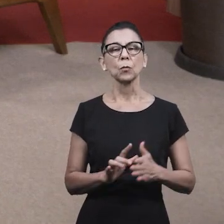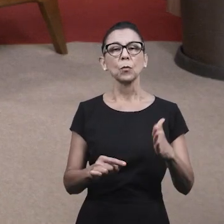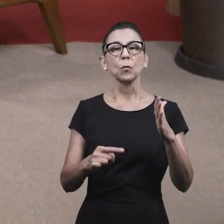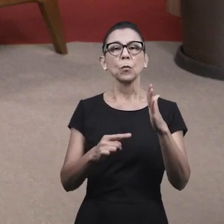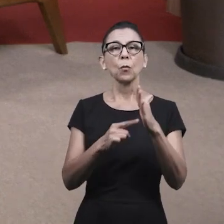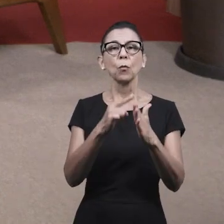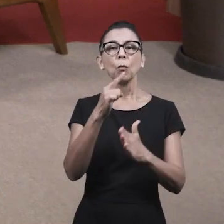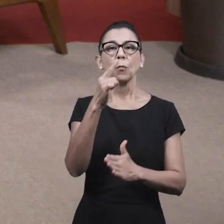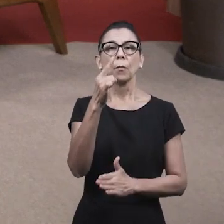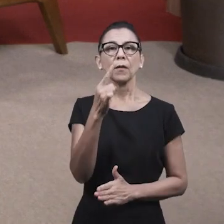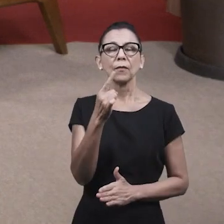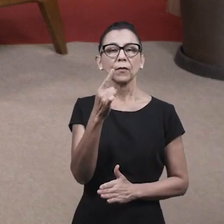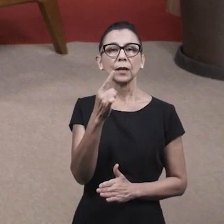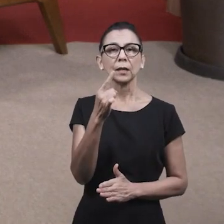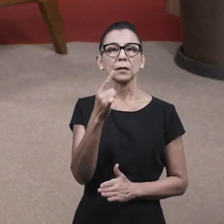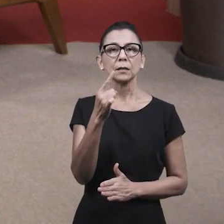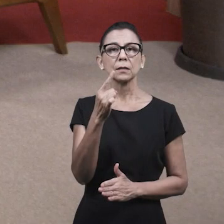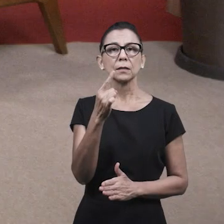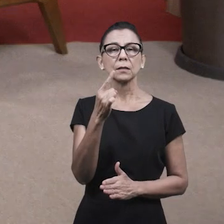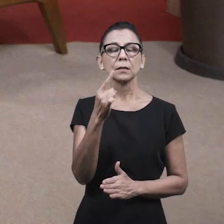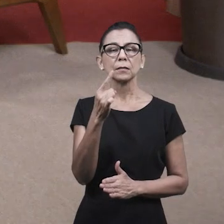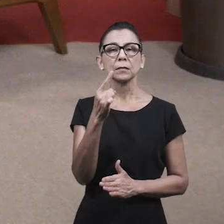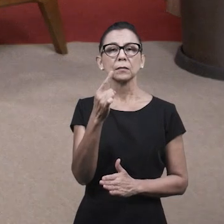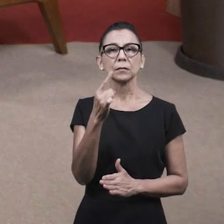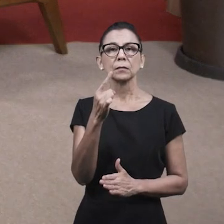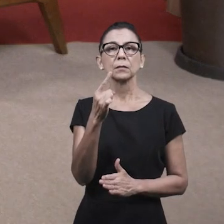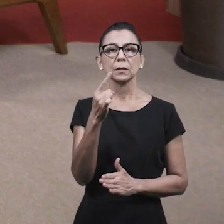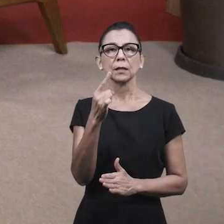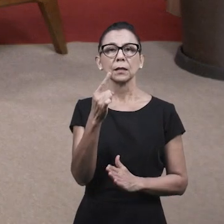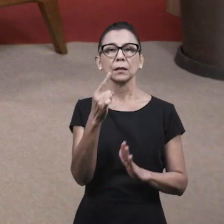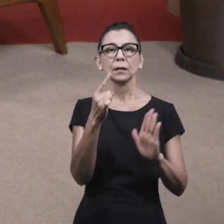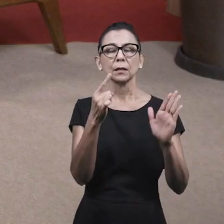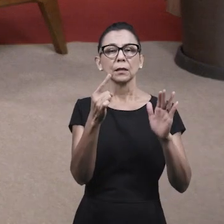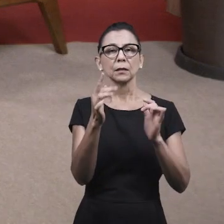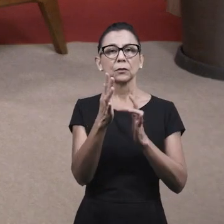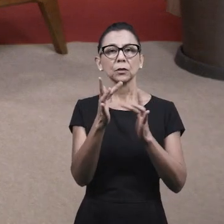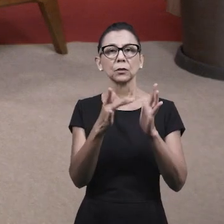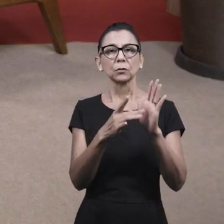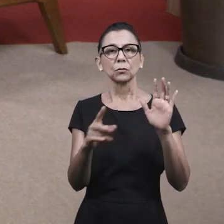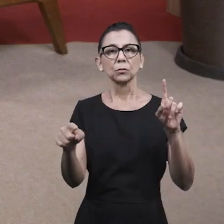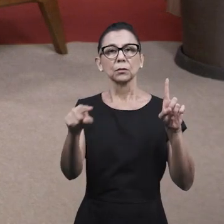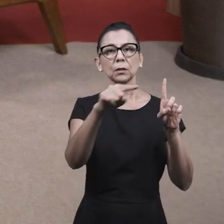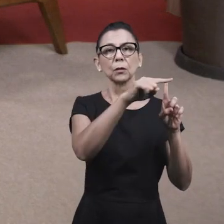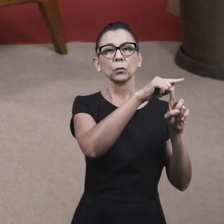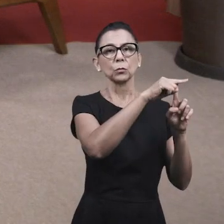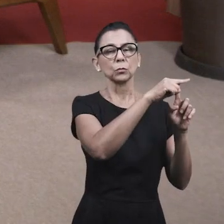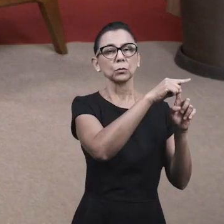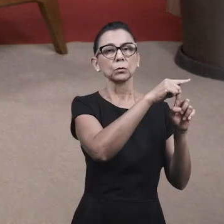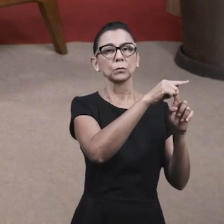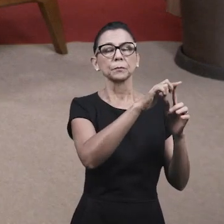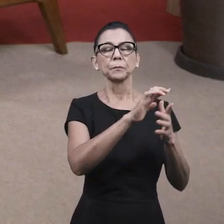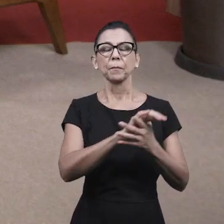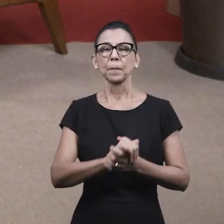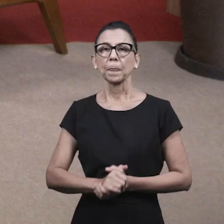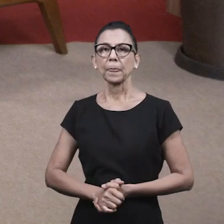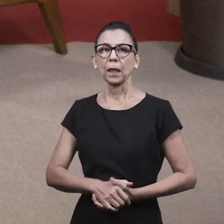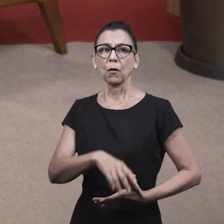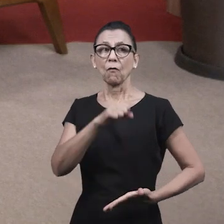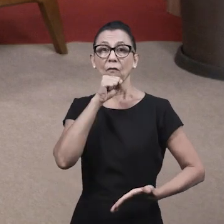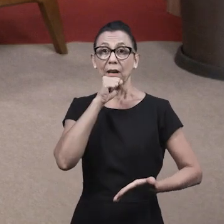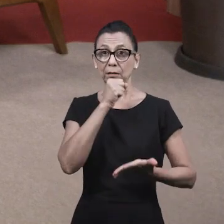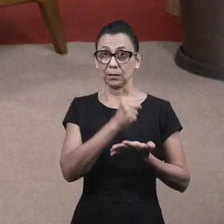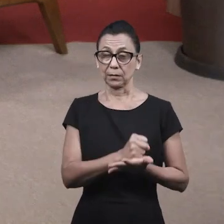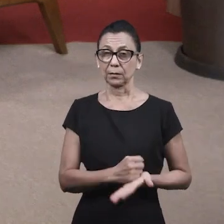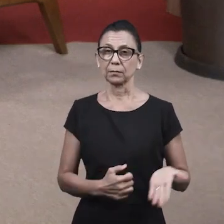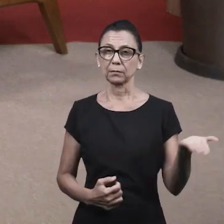Jésus est entré une fois, qui a été quand il est allé à la croix, il a versé son sang. Parce qu'au